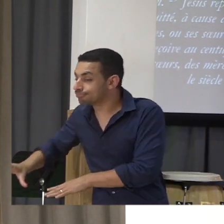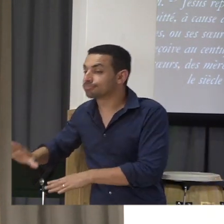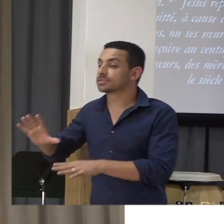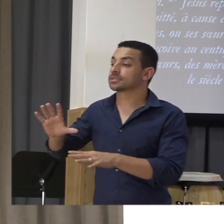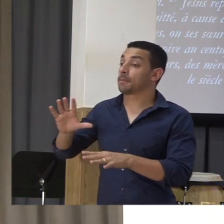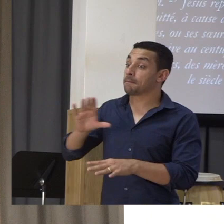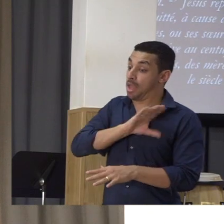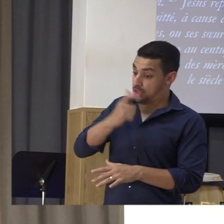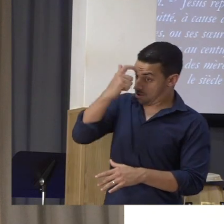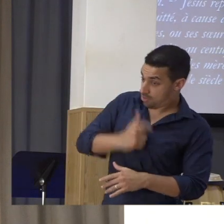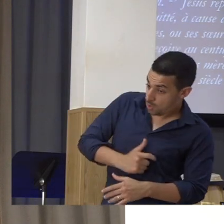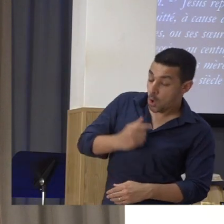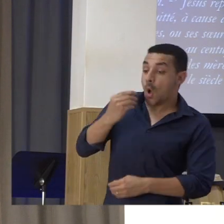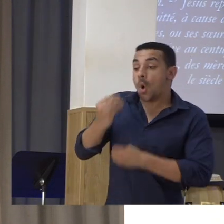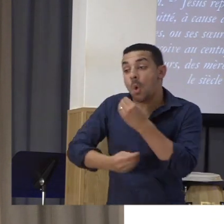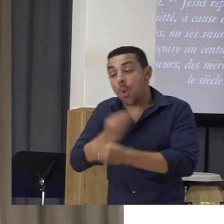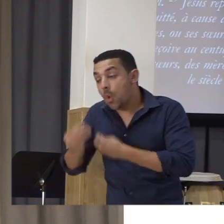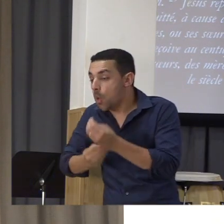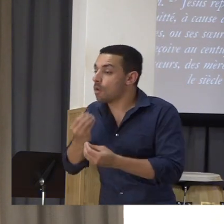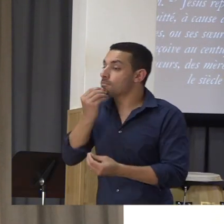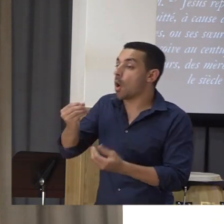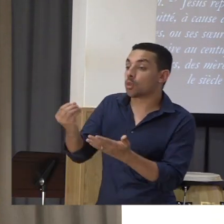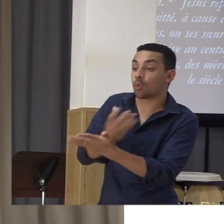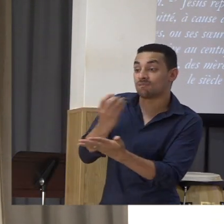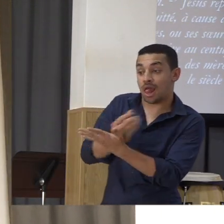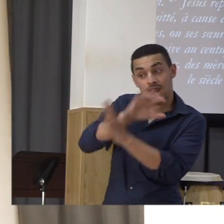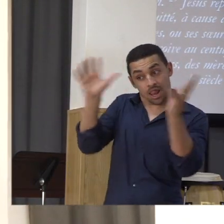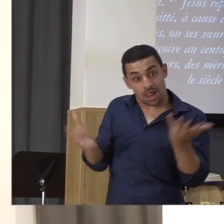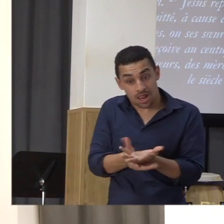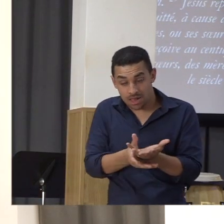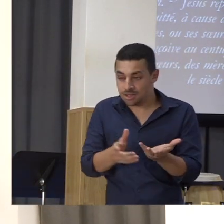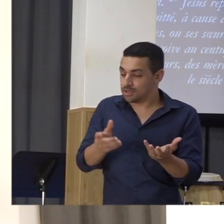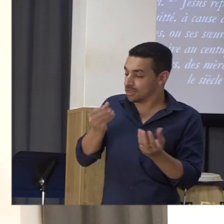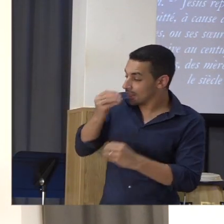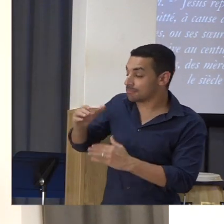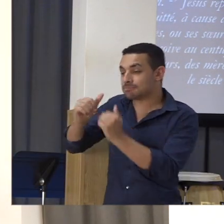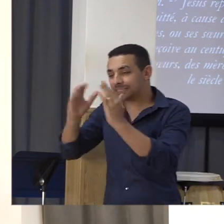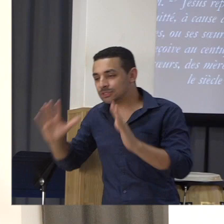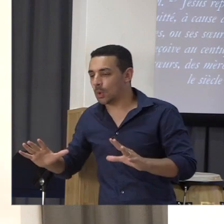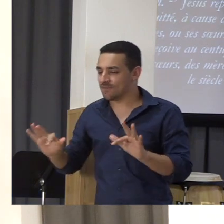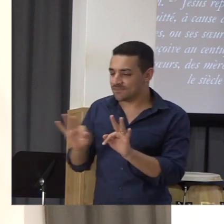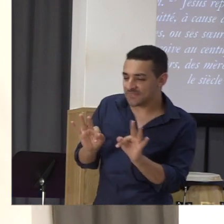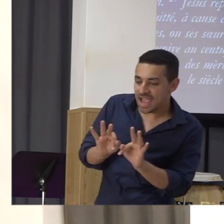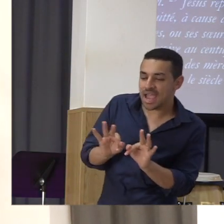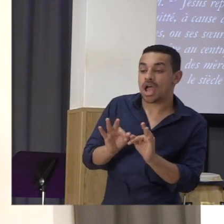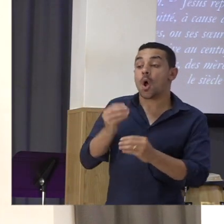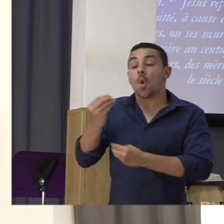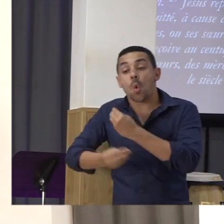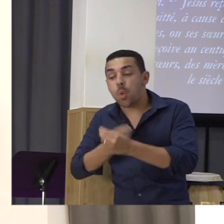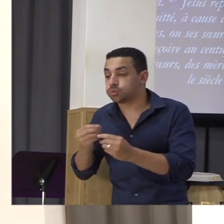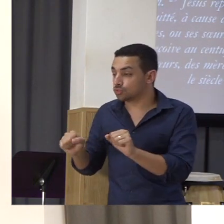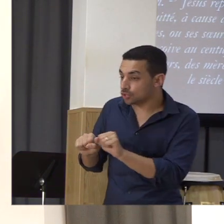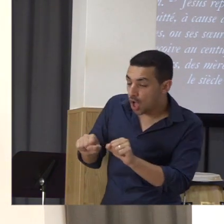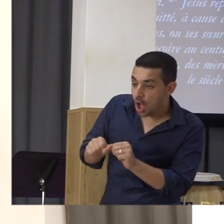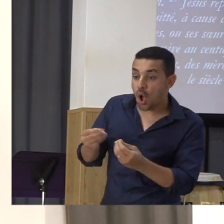à cause de moi et à cause de la bonne nouvelle, sa maison, ses frères ou ses